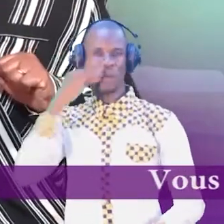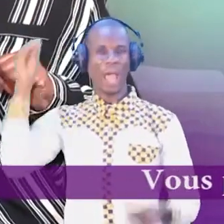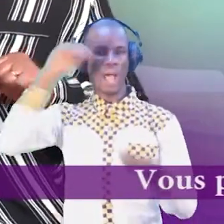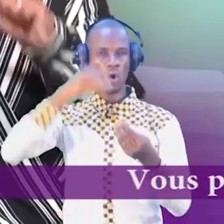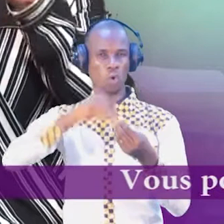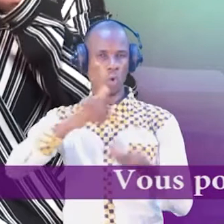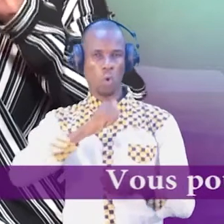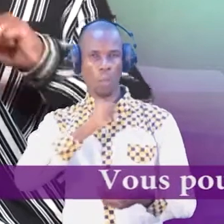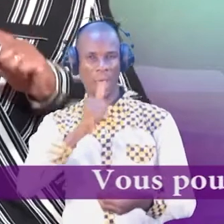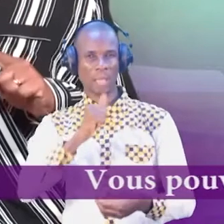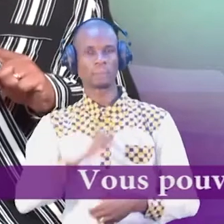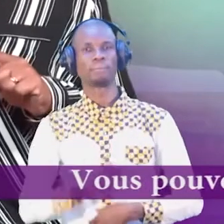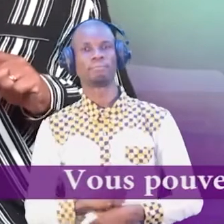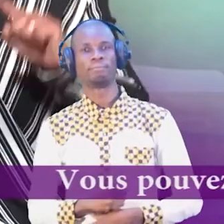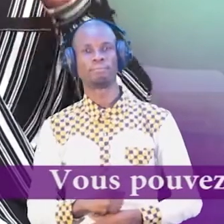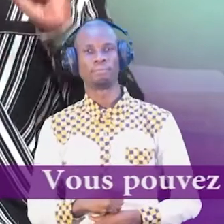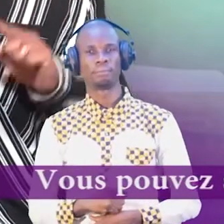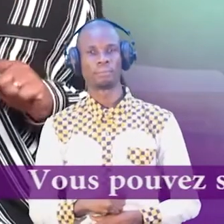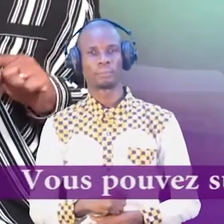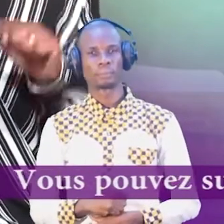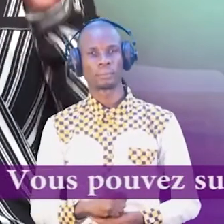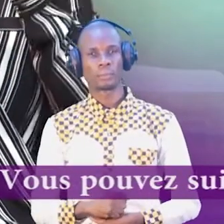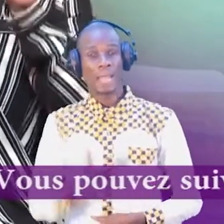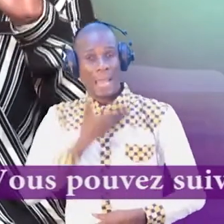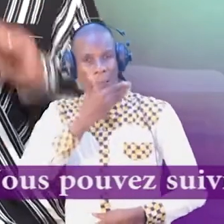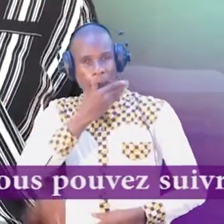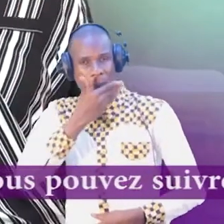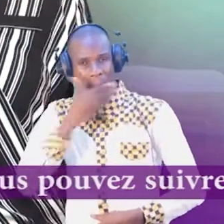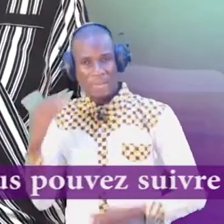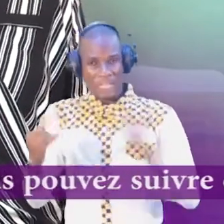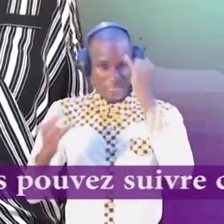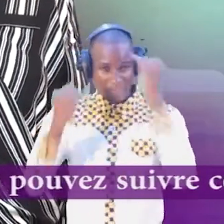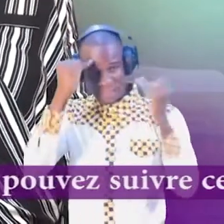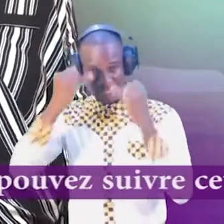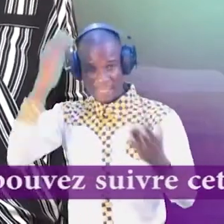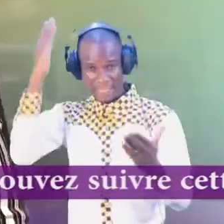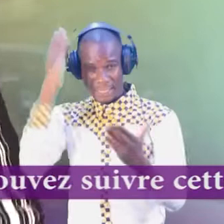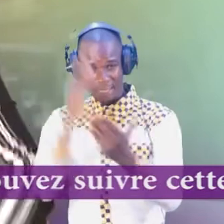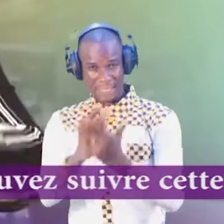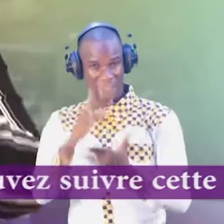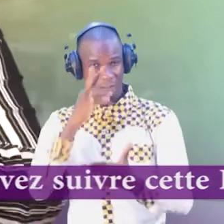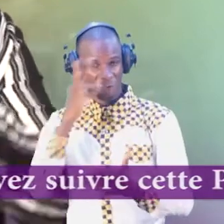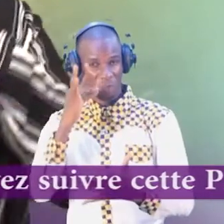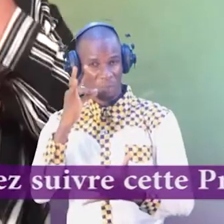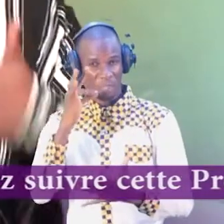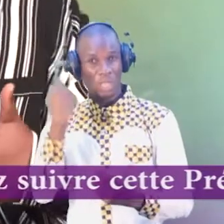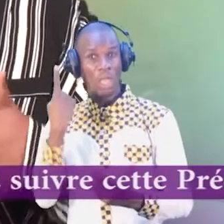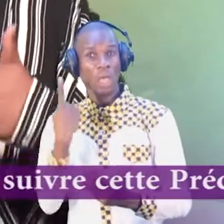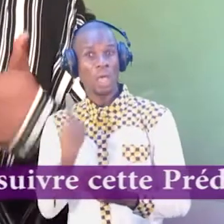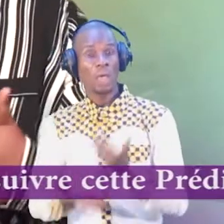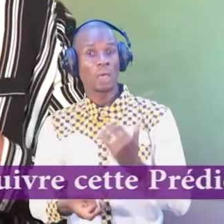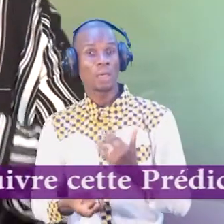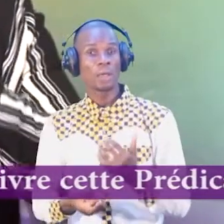mokano mpena lisungi ya Nzambe na poni ya kuboya penza ezali yoyo. Voici